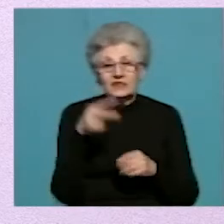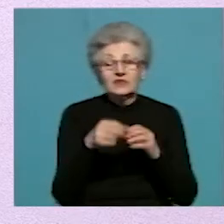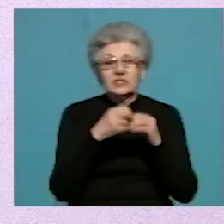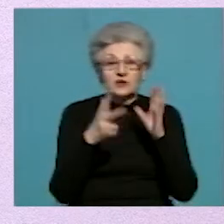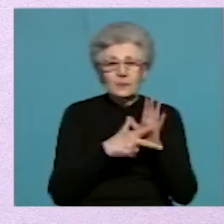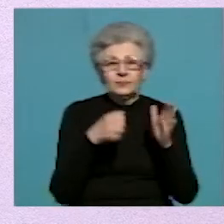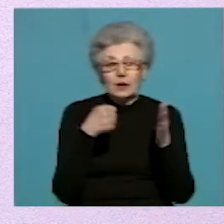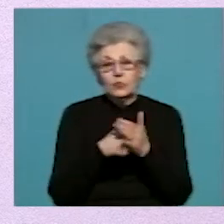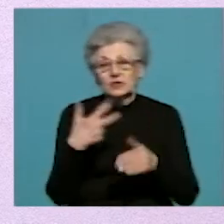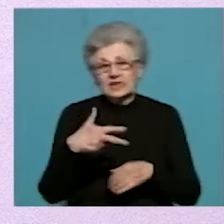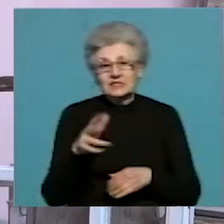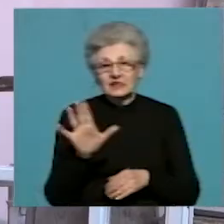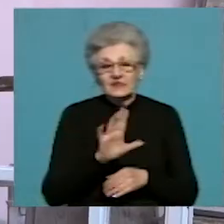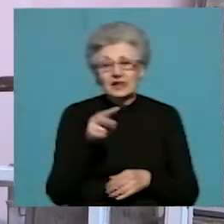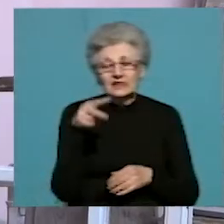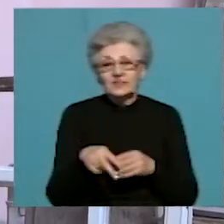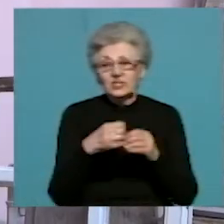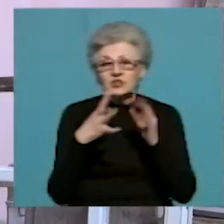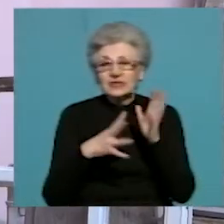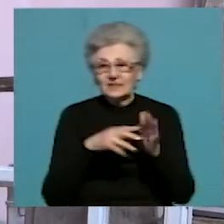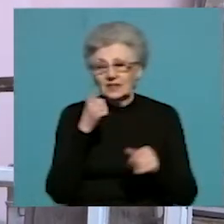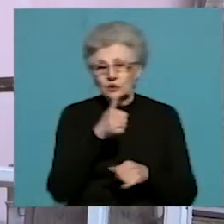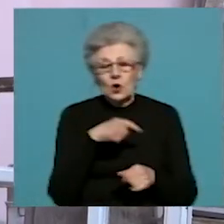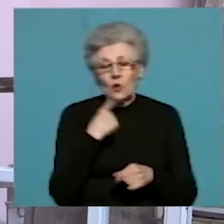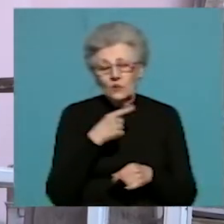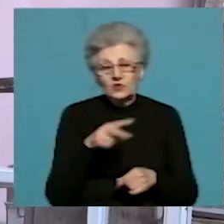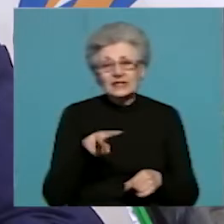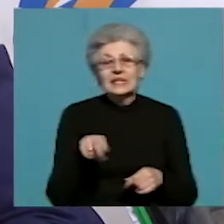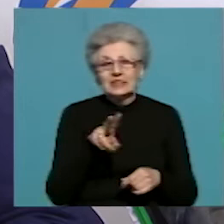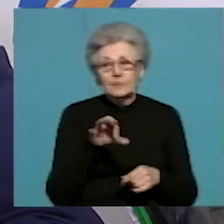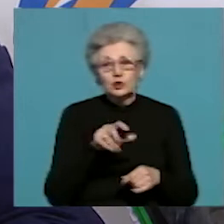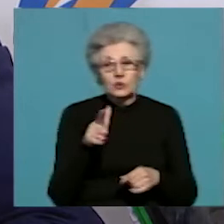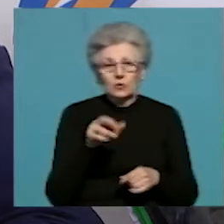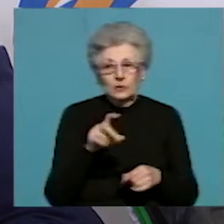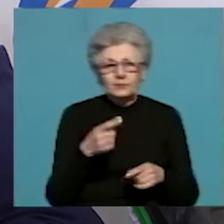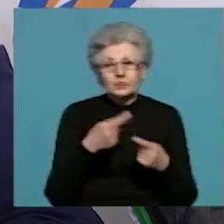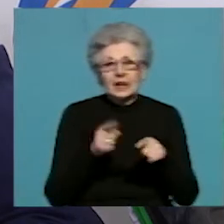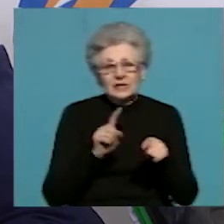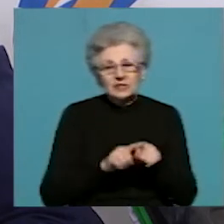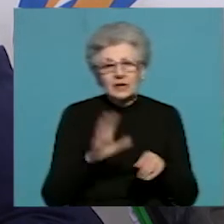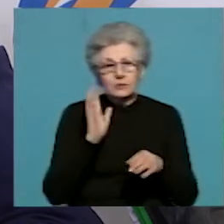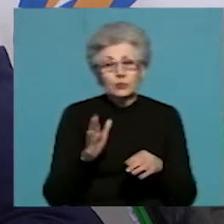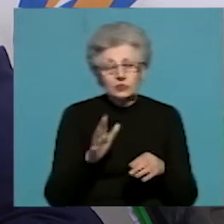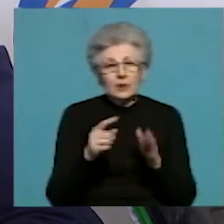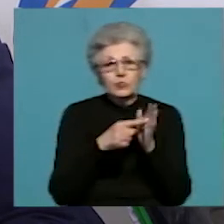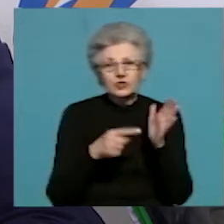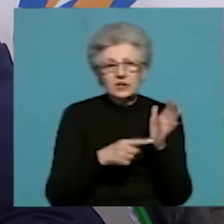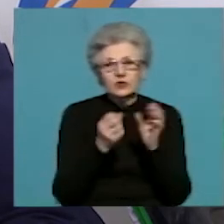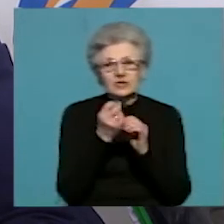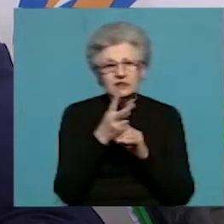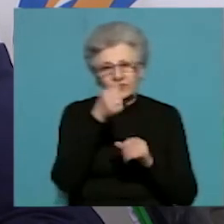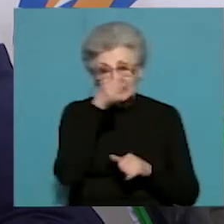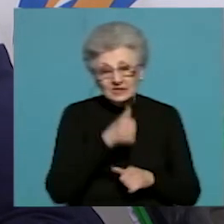по 30 вересня 2019 року, каже Дмитро Голубченко. Цей об'єм буде поділено на 12 місяців